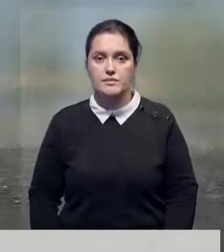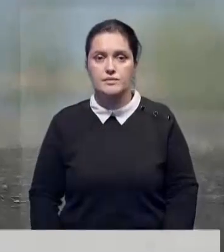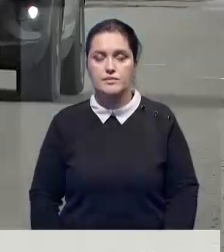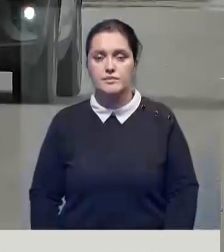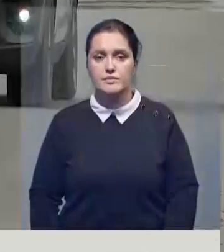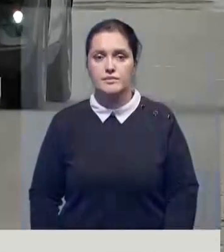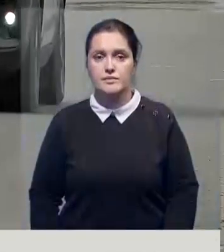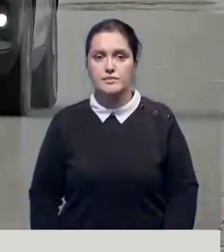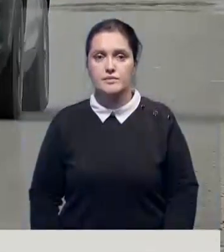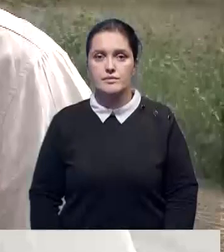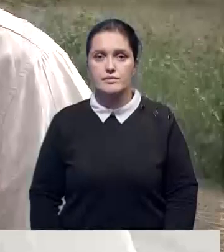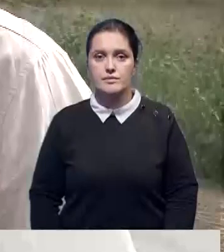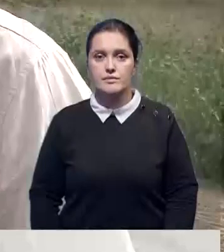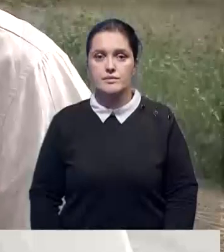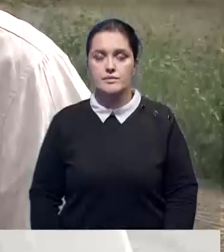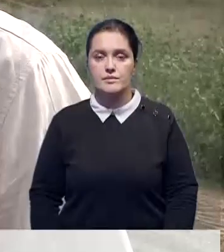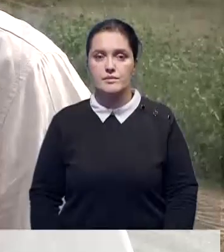водоснабжения.